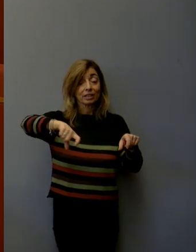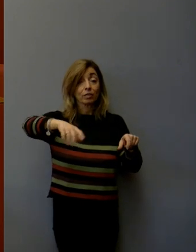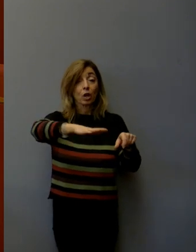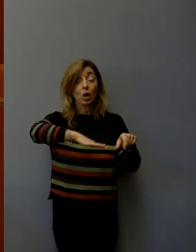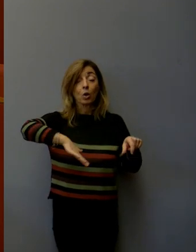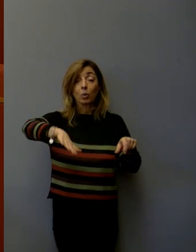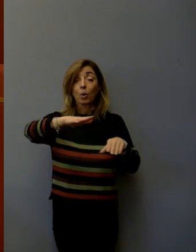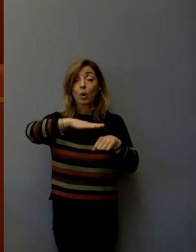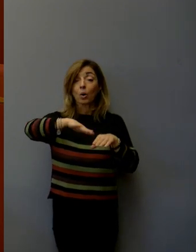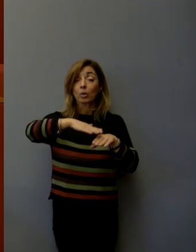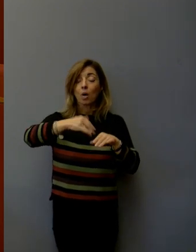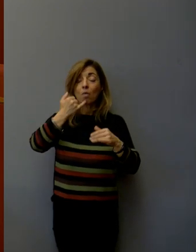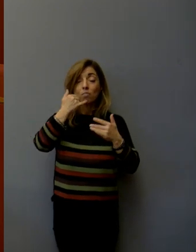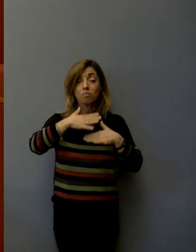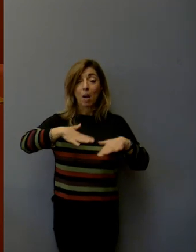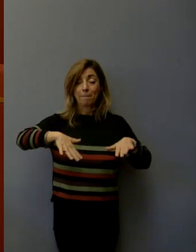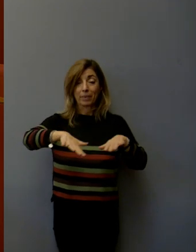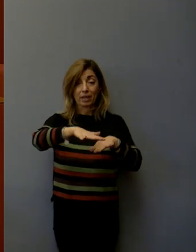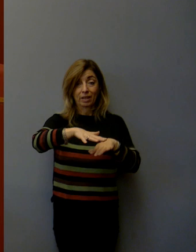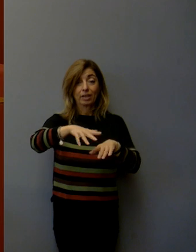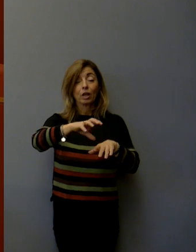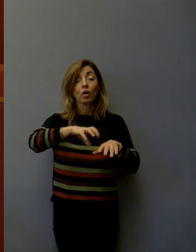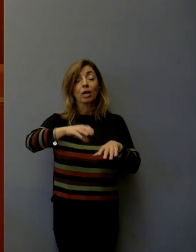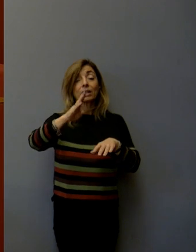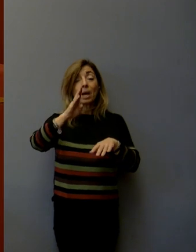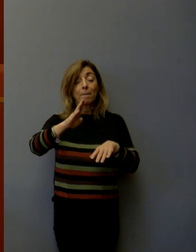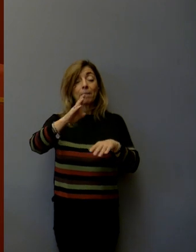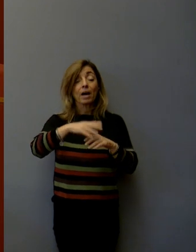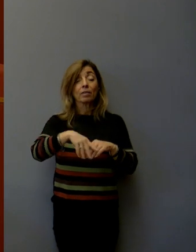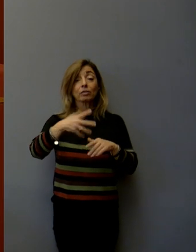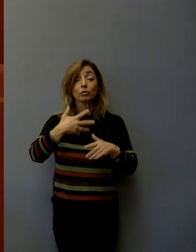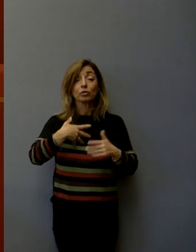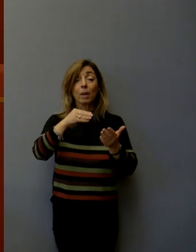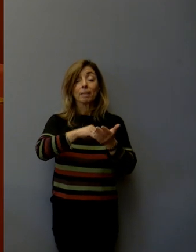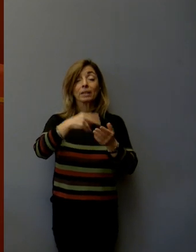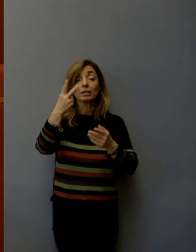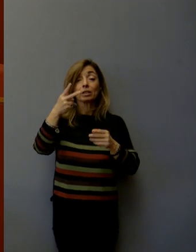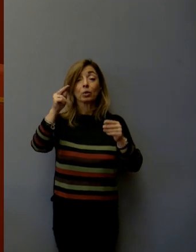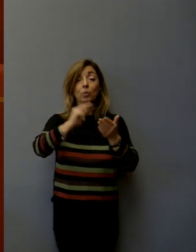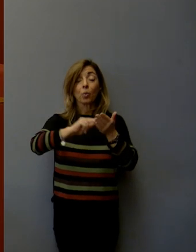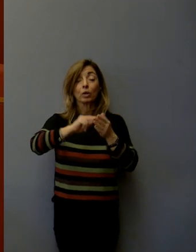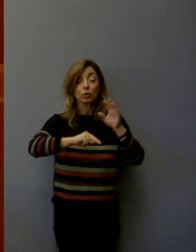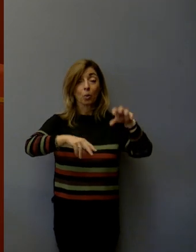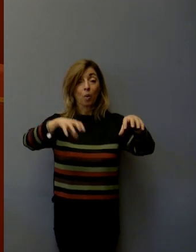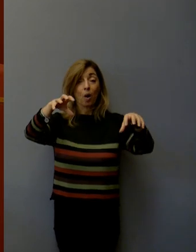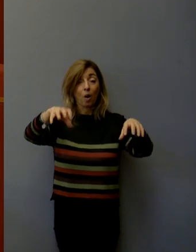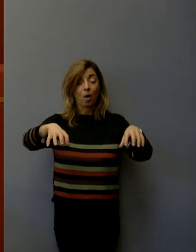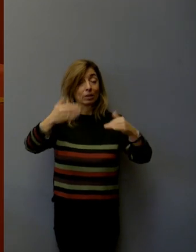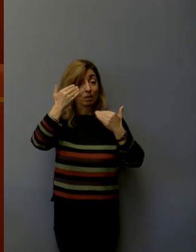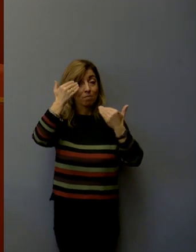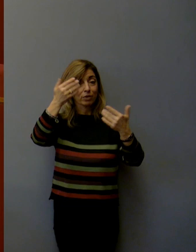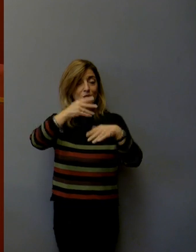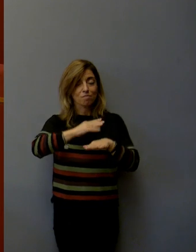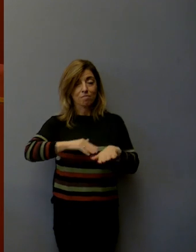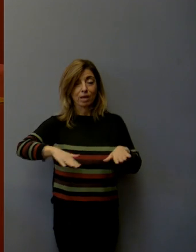località Bavari numero 16 considerate la presenza di due istituti scolastici nei pressi di via Benedetto mezzanti e che